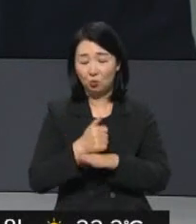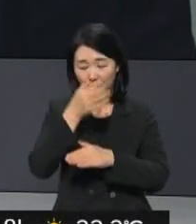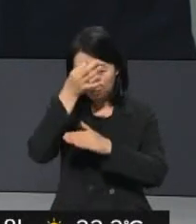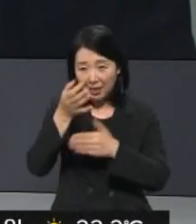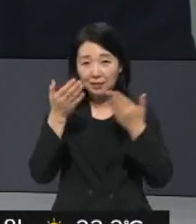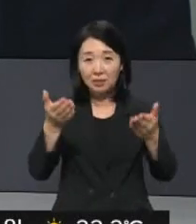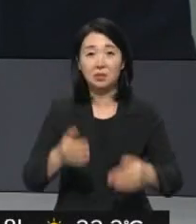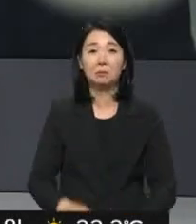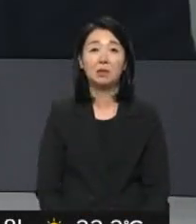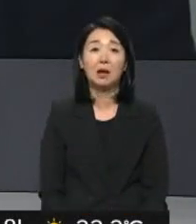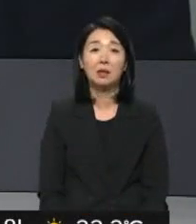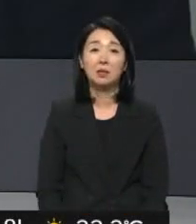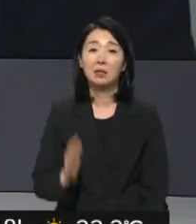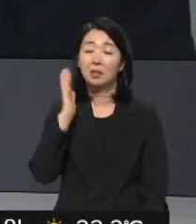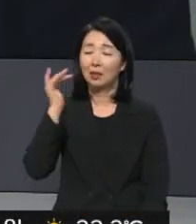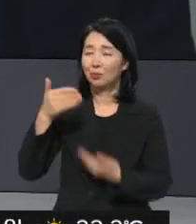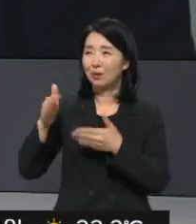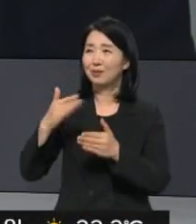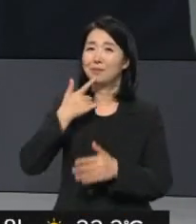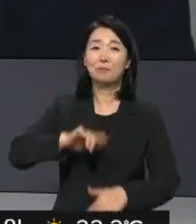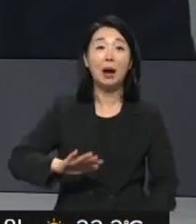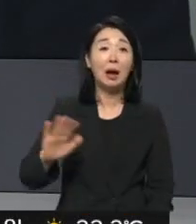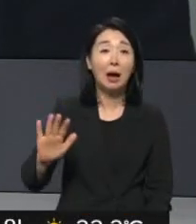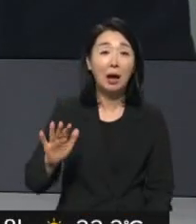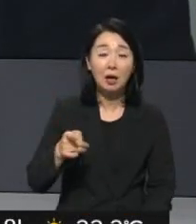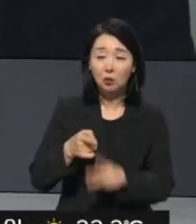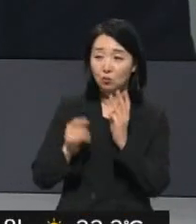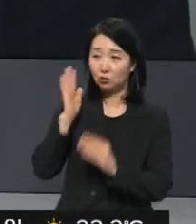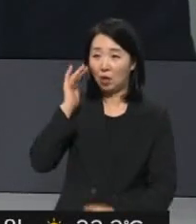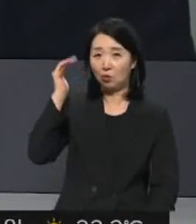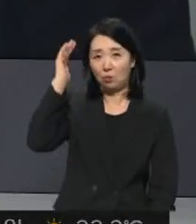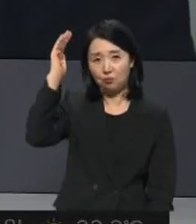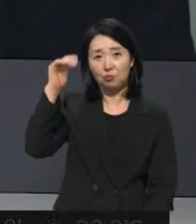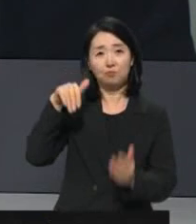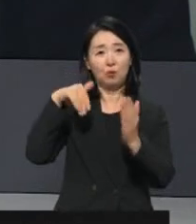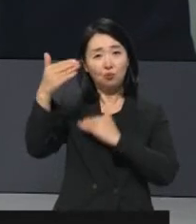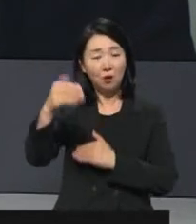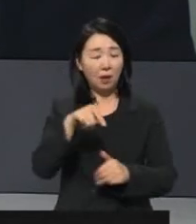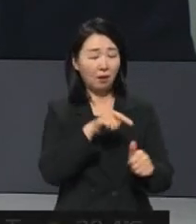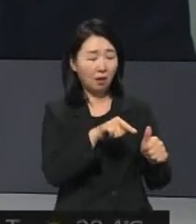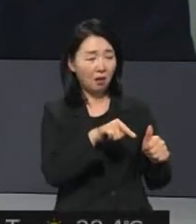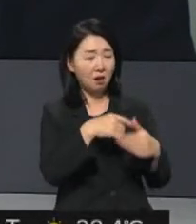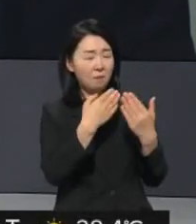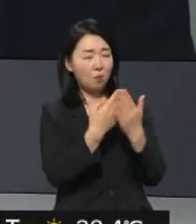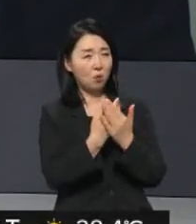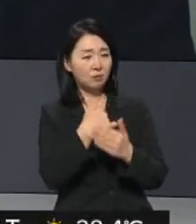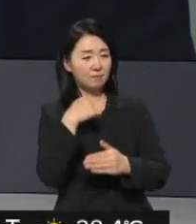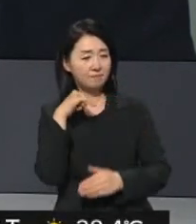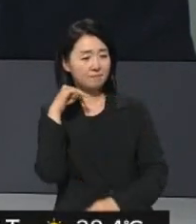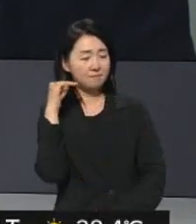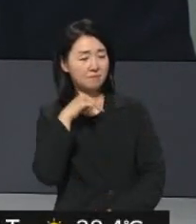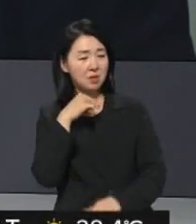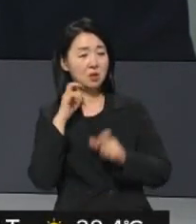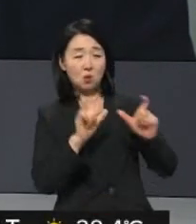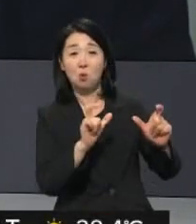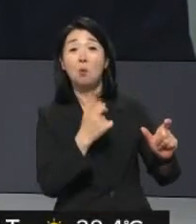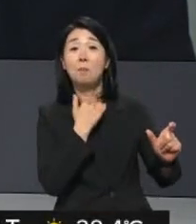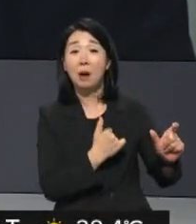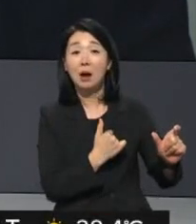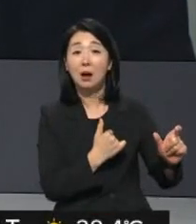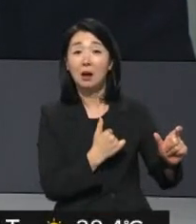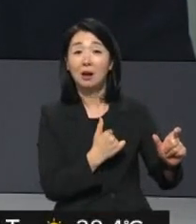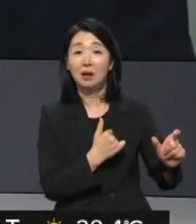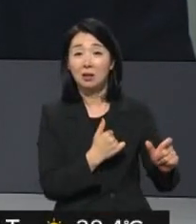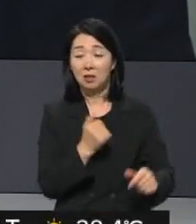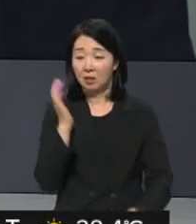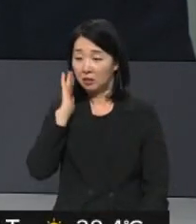싶습니다. 대통령실은 부인하고 있지만 윤 대통령이 브리핑 직후 이 장관에게 엄중 경고했다는 보도도 나왔는데요.